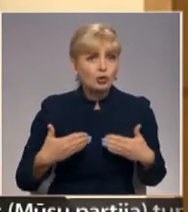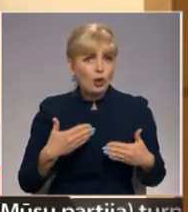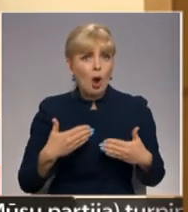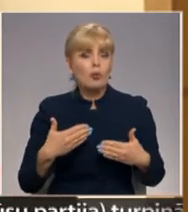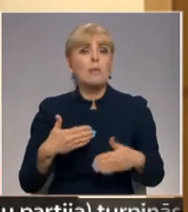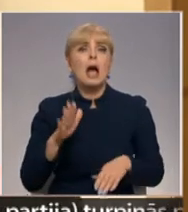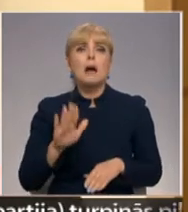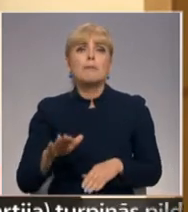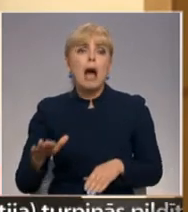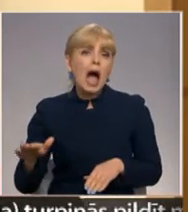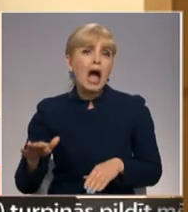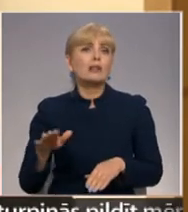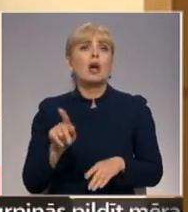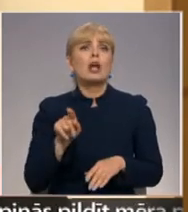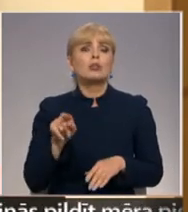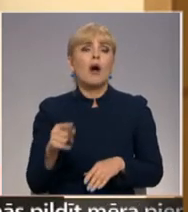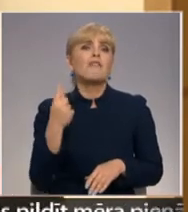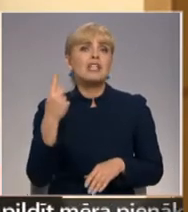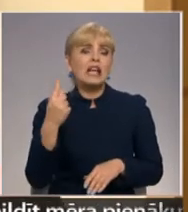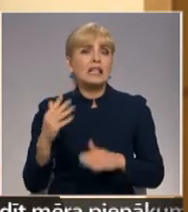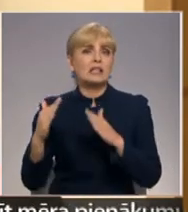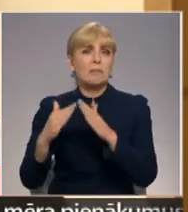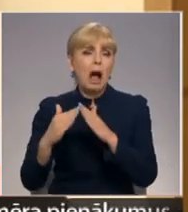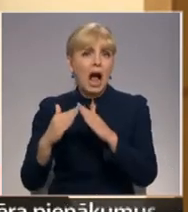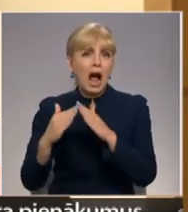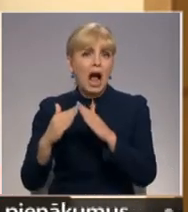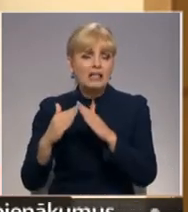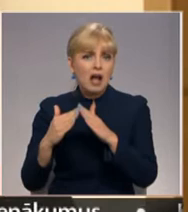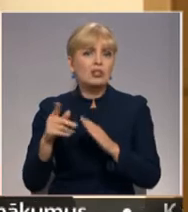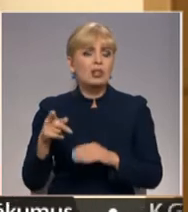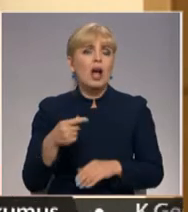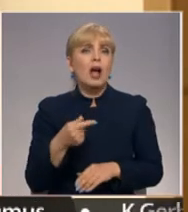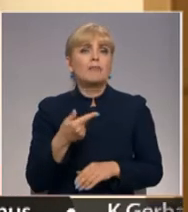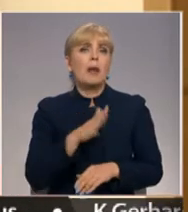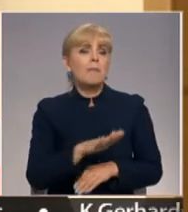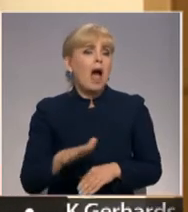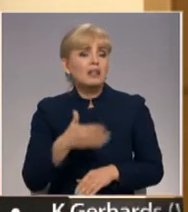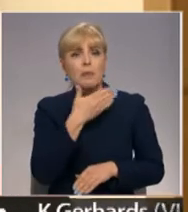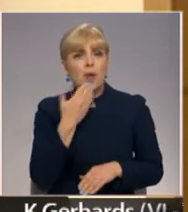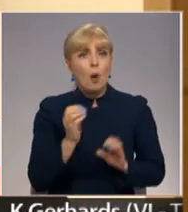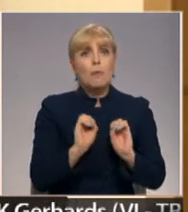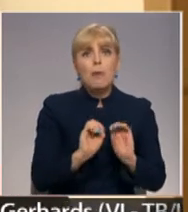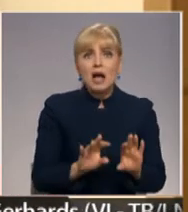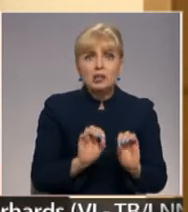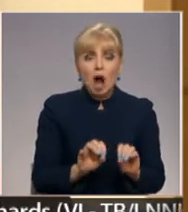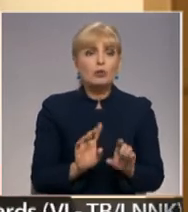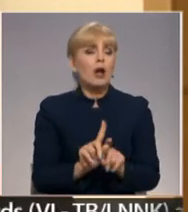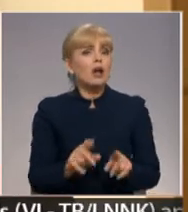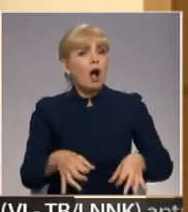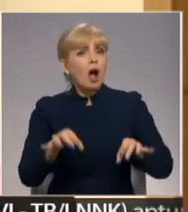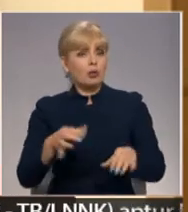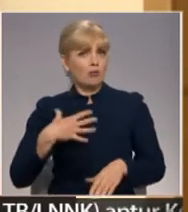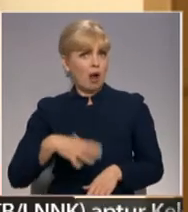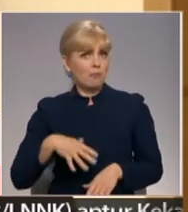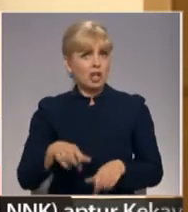ir tātad to bērnu vienīgās mājas, un bērniem arī neviens īsti nav paskaidrojis to, aktualitāti, kāpēc